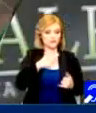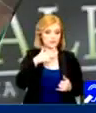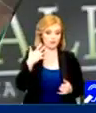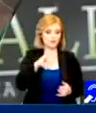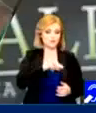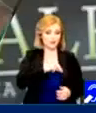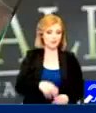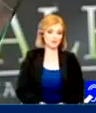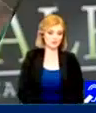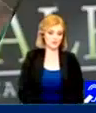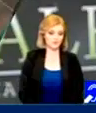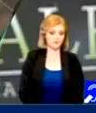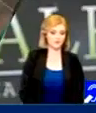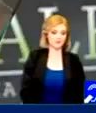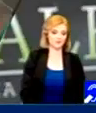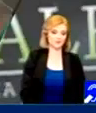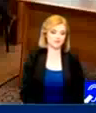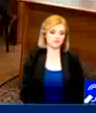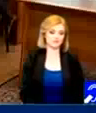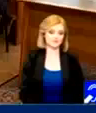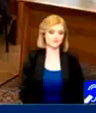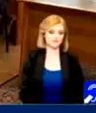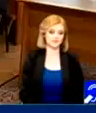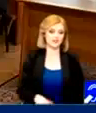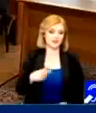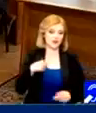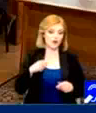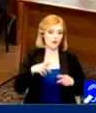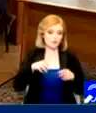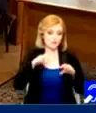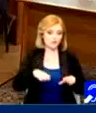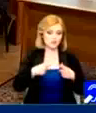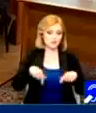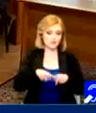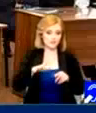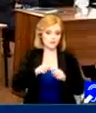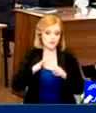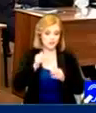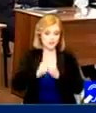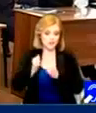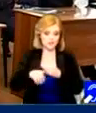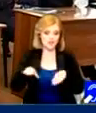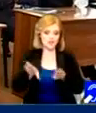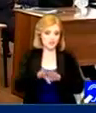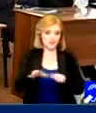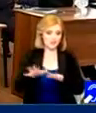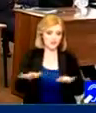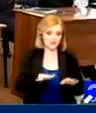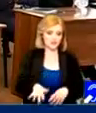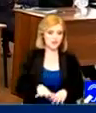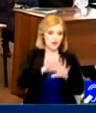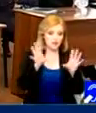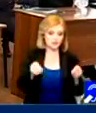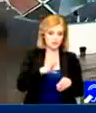Este o lucrare înscrisă în patrimoniul cultural național, ce sintetizează date importante despre marele eveniment de la 1918. În total